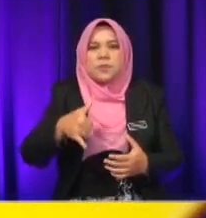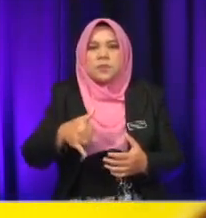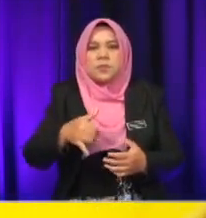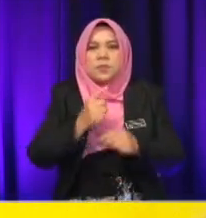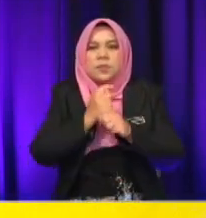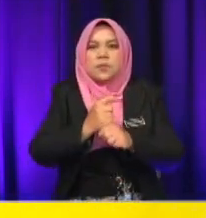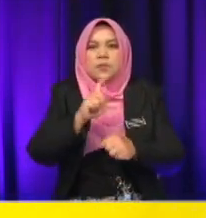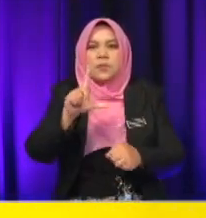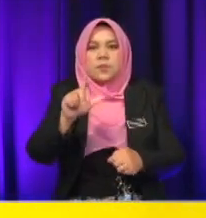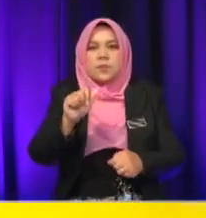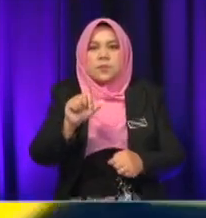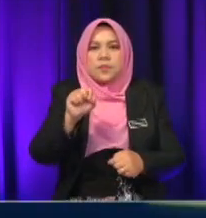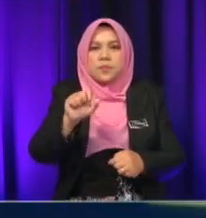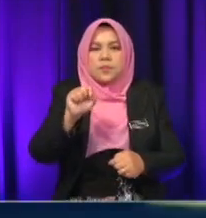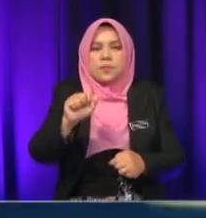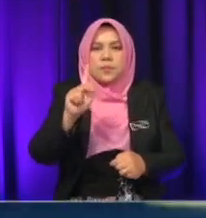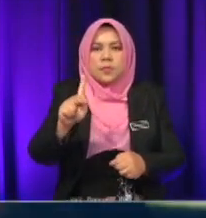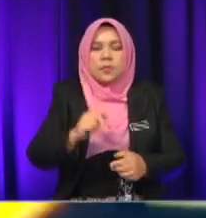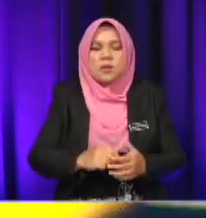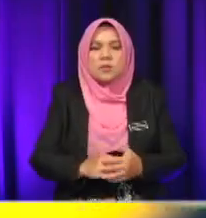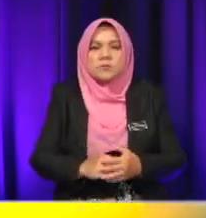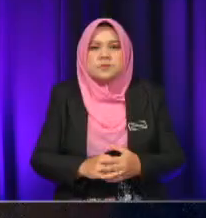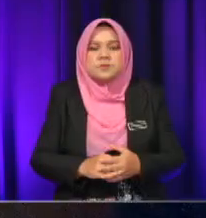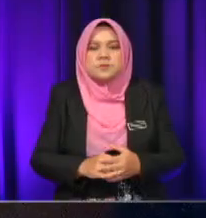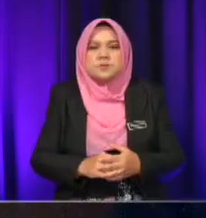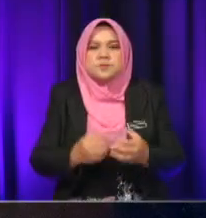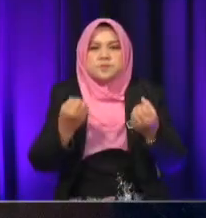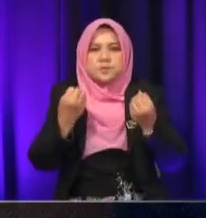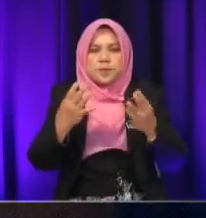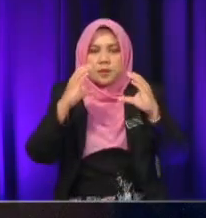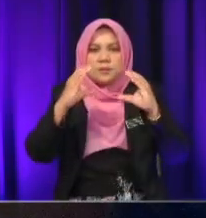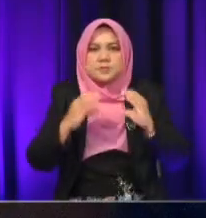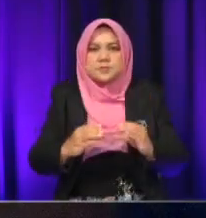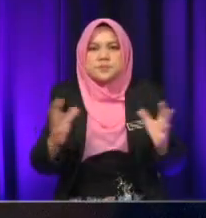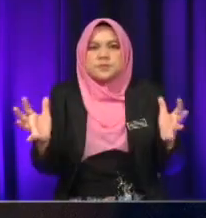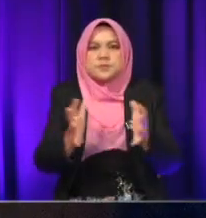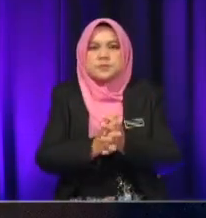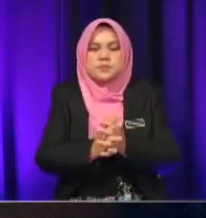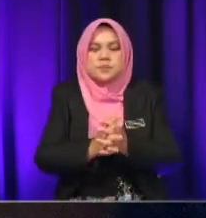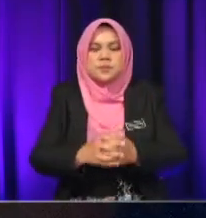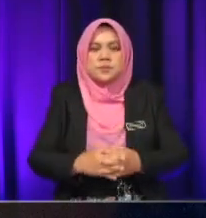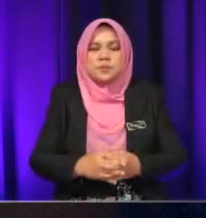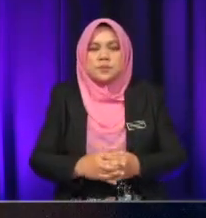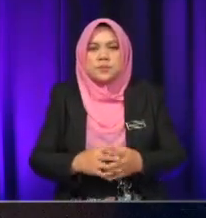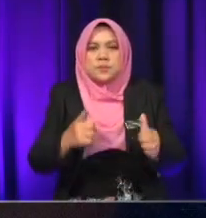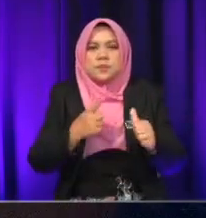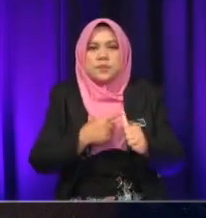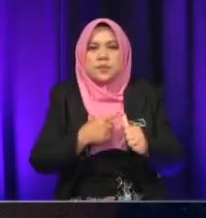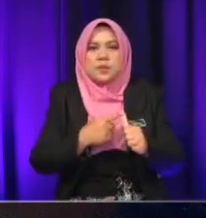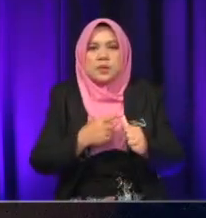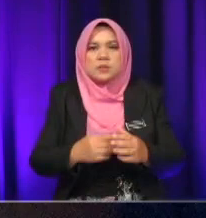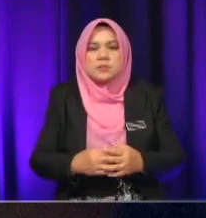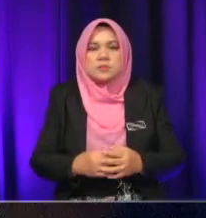lasak pula. Okey, jadi beg tahan lasak ni banyak pula kaedah yang digabungkan. Satunya, yang pertamanya